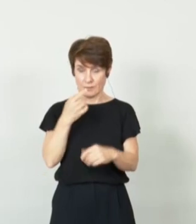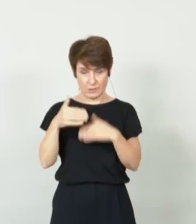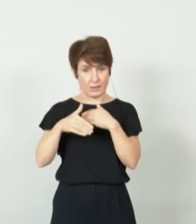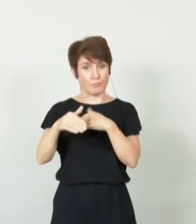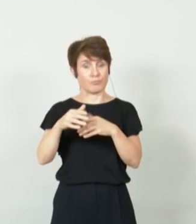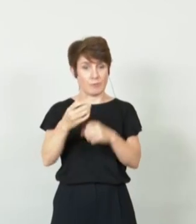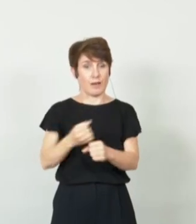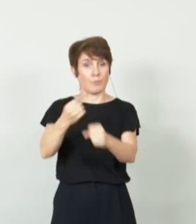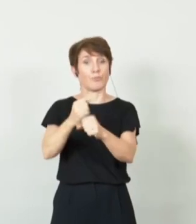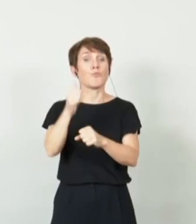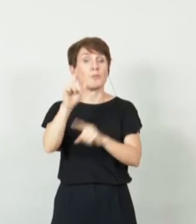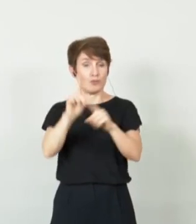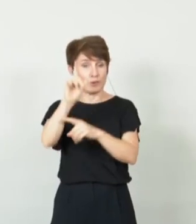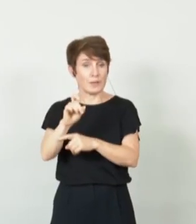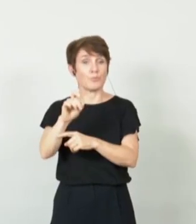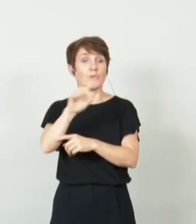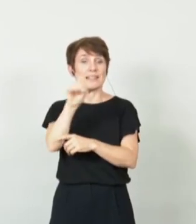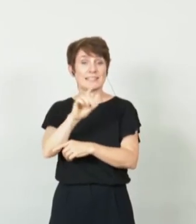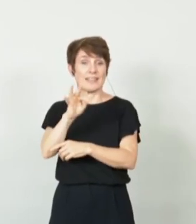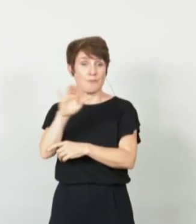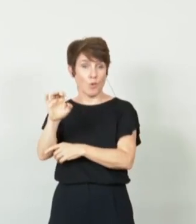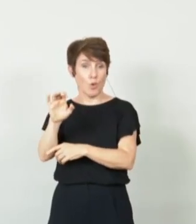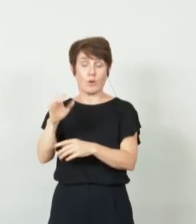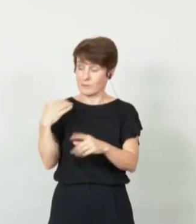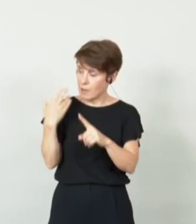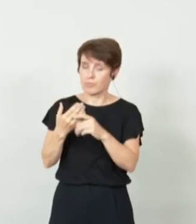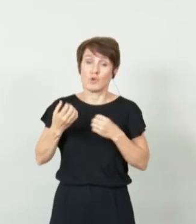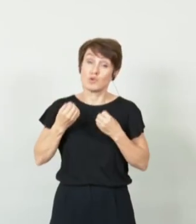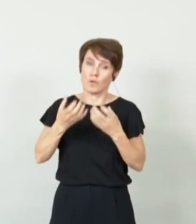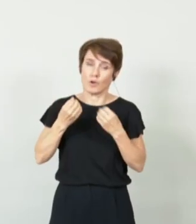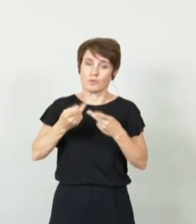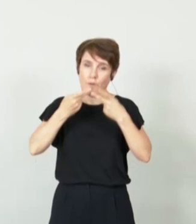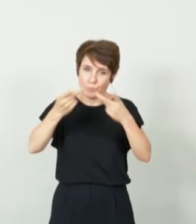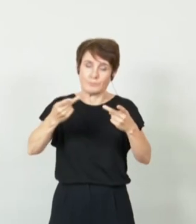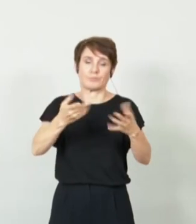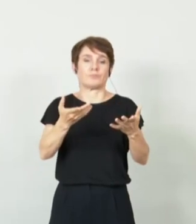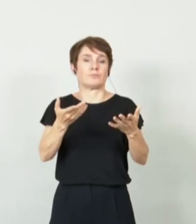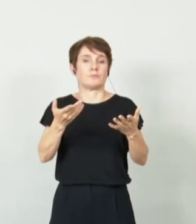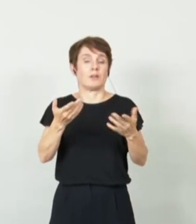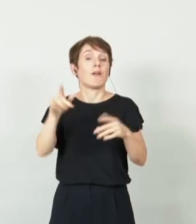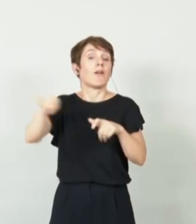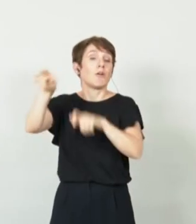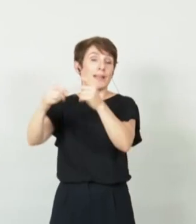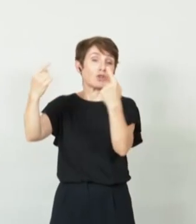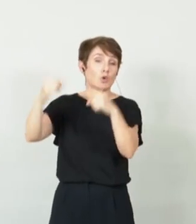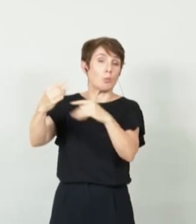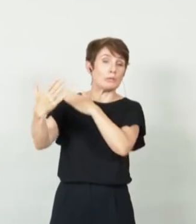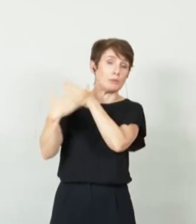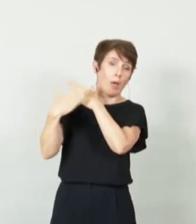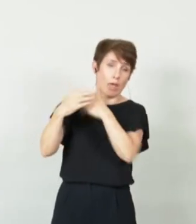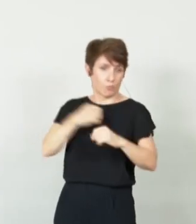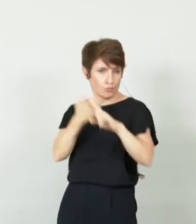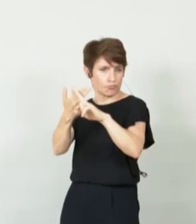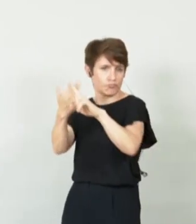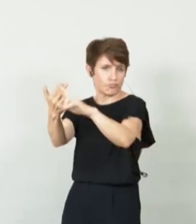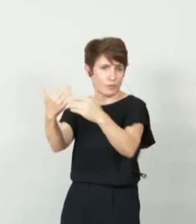1er juillet et ça nous en avons souvent parlé ici ou ça ne se conseil municipal sur interpellation de d'élus de l'opposition ce